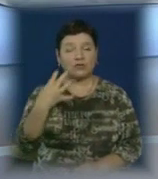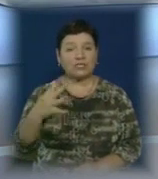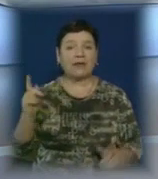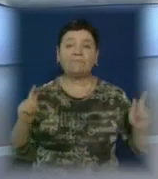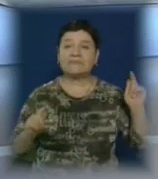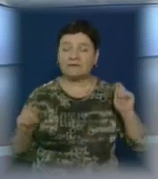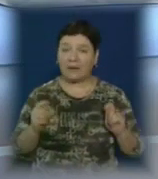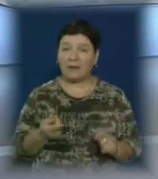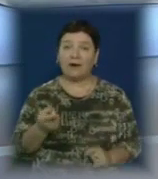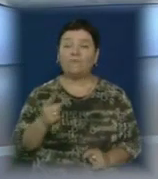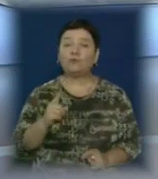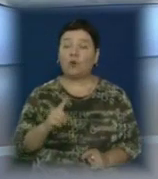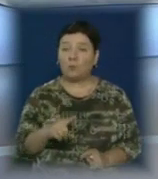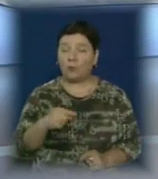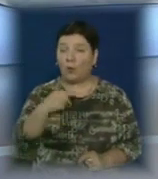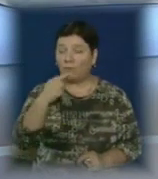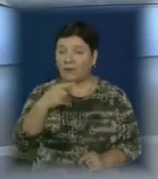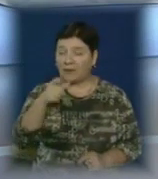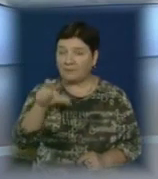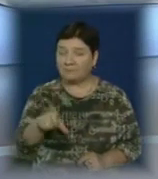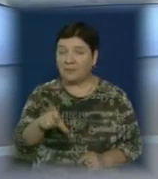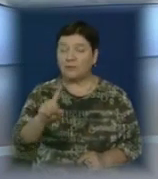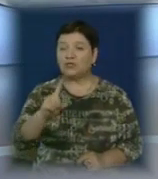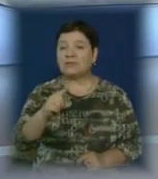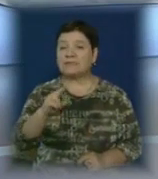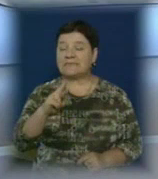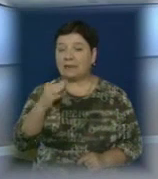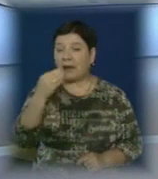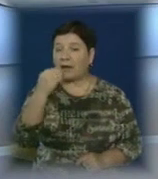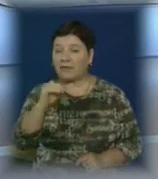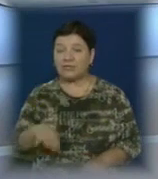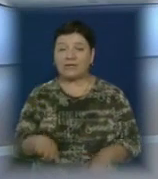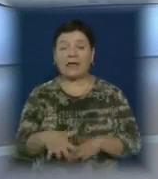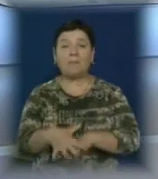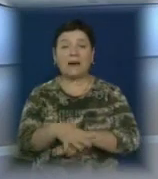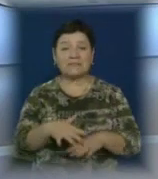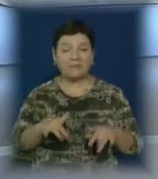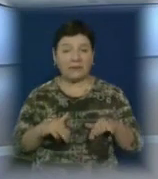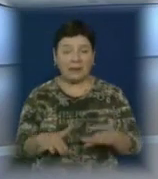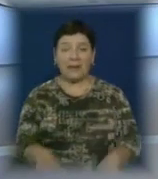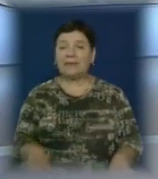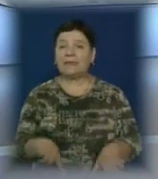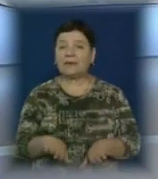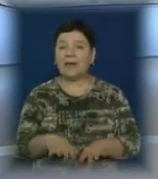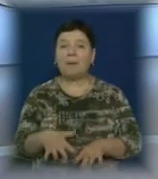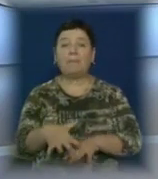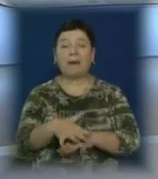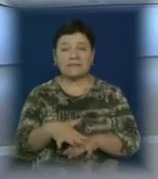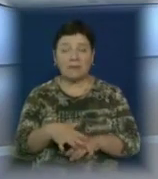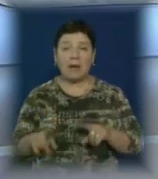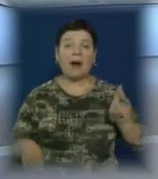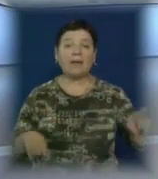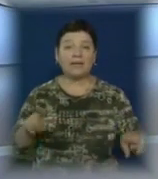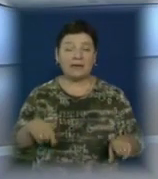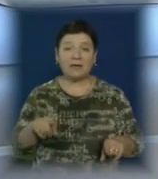фестивалі. Втім, туризмознавці переконані, це на краще. Адже частина з таких масових дійств були не такими вже й масовими, а деякі